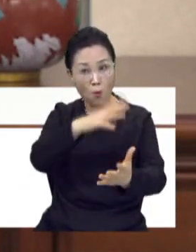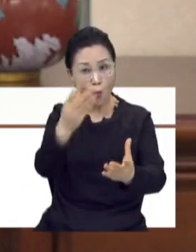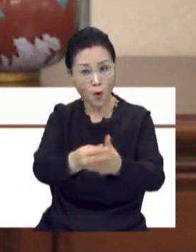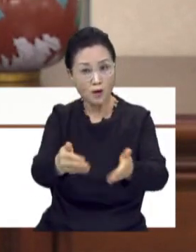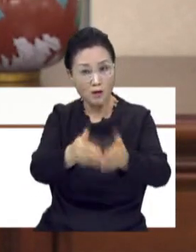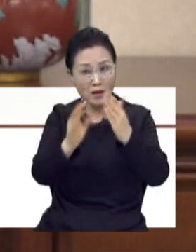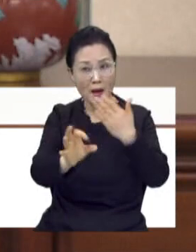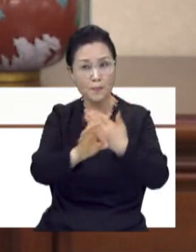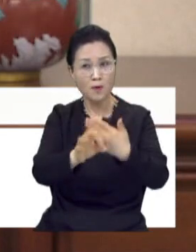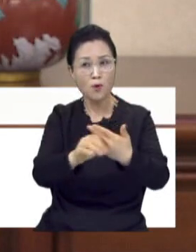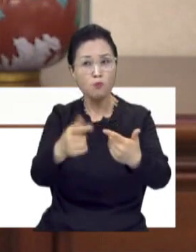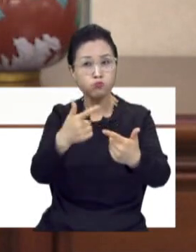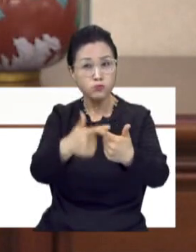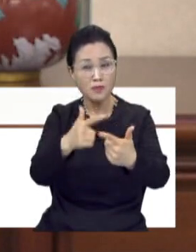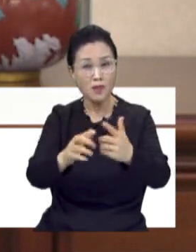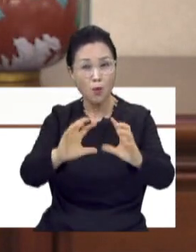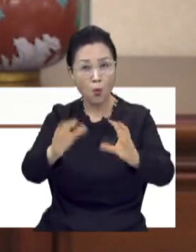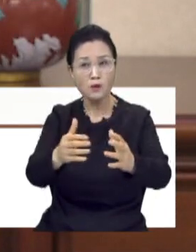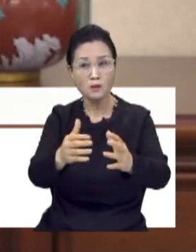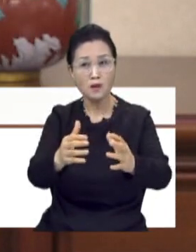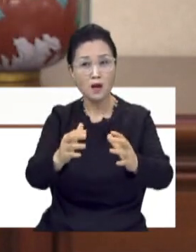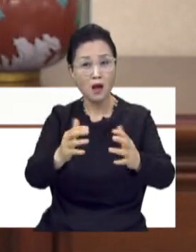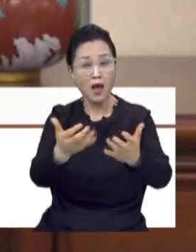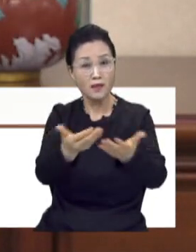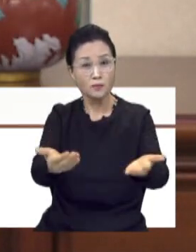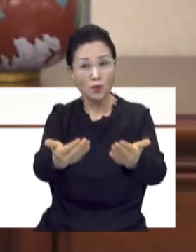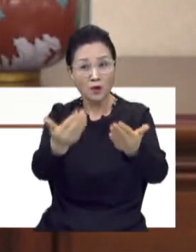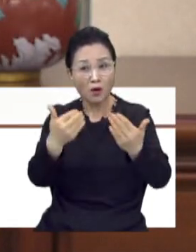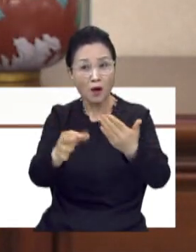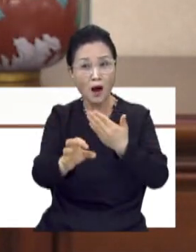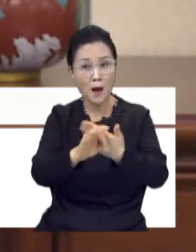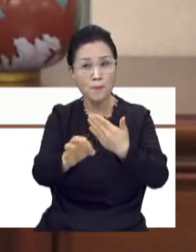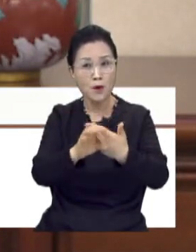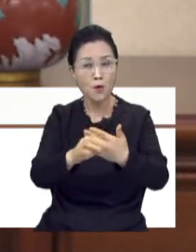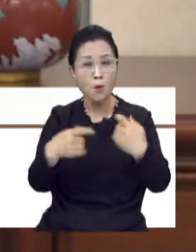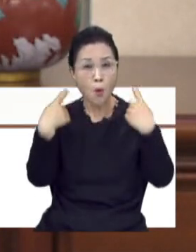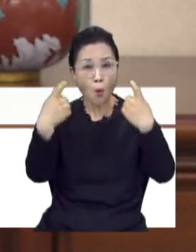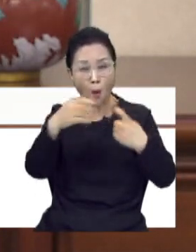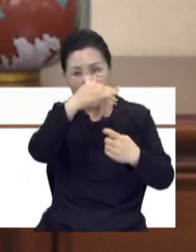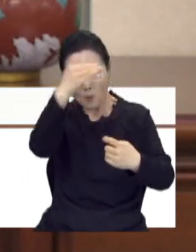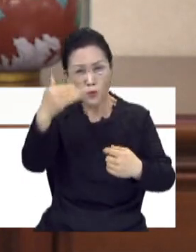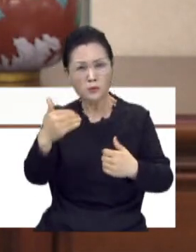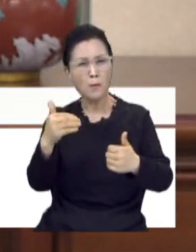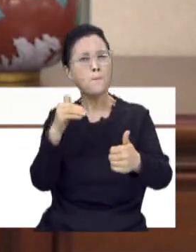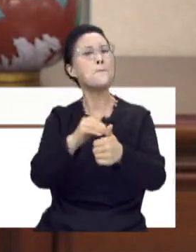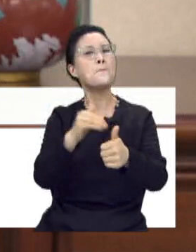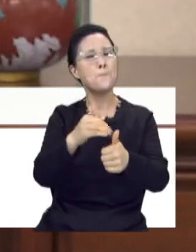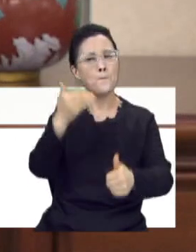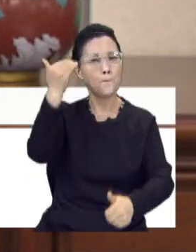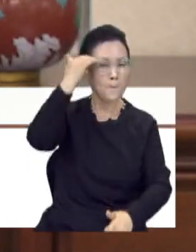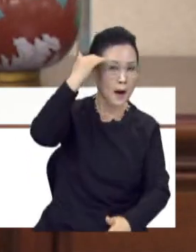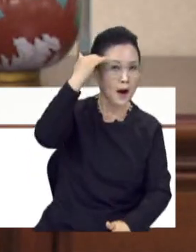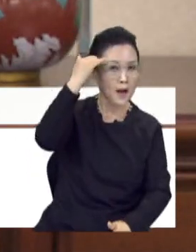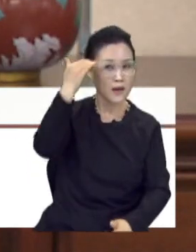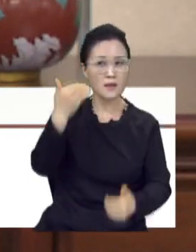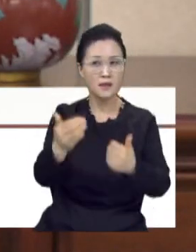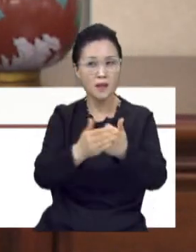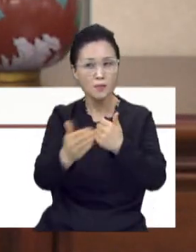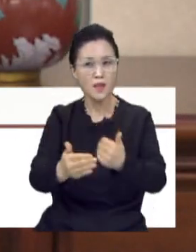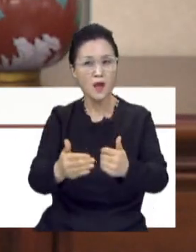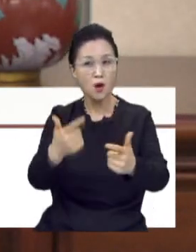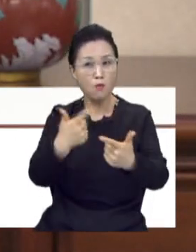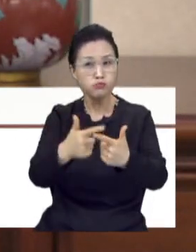월드 엑스포 개최와 관광 마이스 복합 물류 산업 육성에 큰 걸림돌이 되기 때문에 부산시 지역사회와